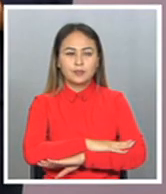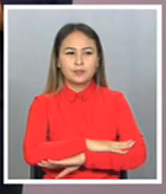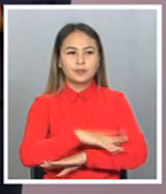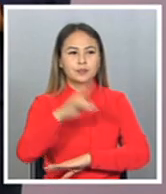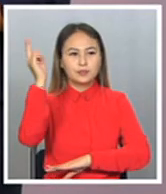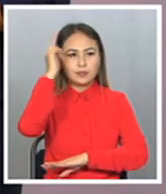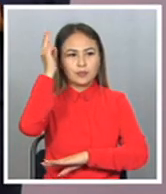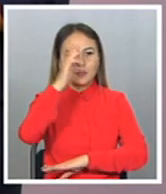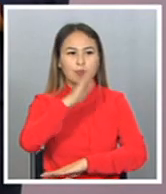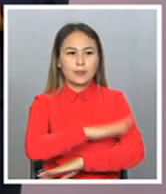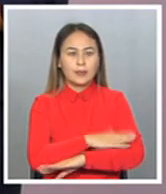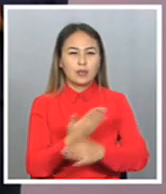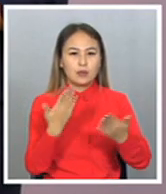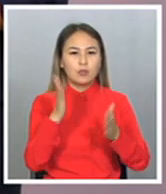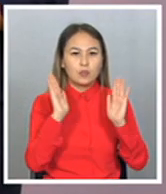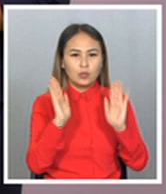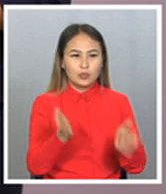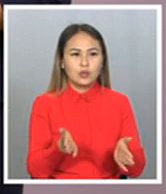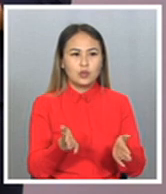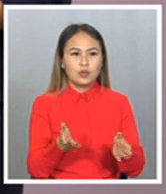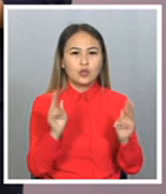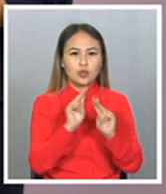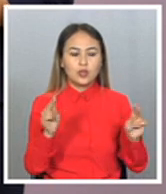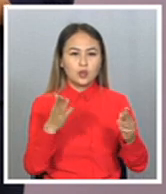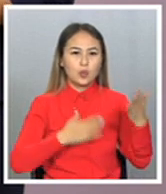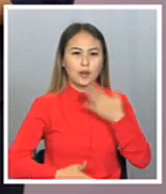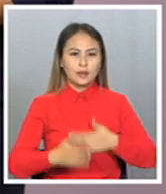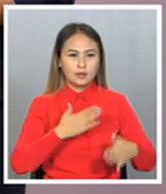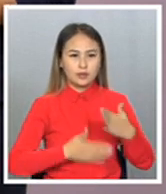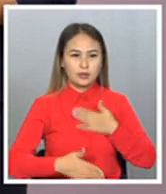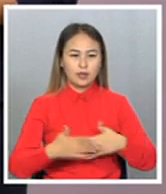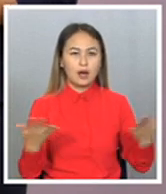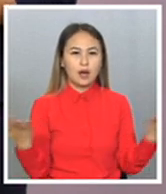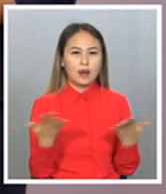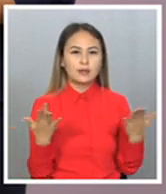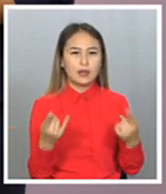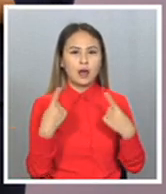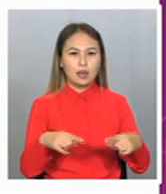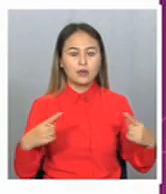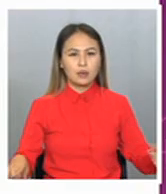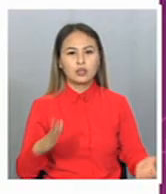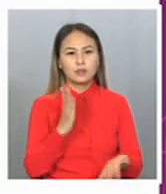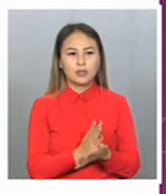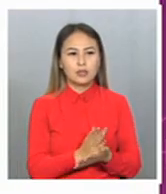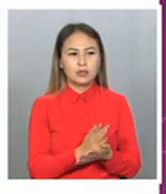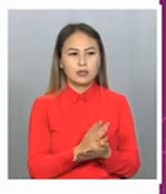Оқушылар тәртіпті болса, ұстаз қуанады. Қандай айырмашылықты біліп тұрсыңдар?